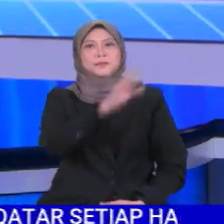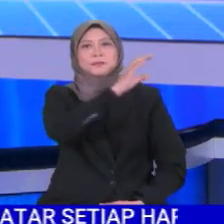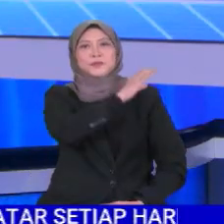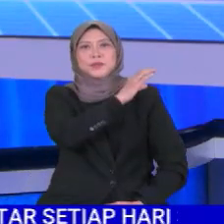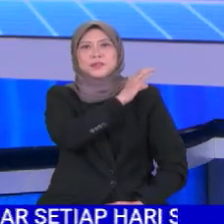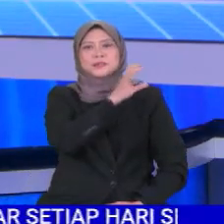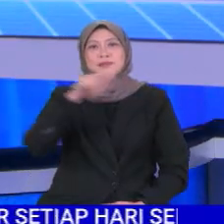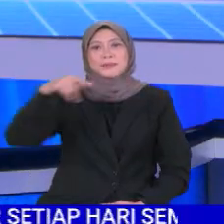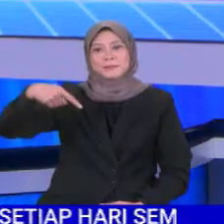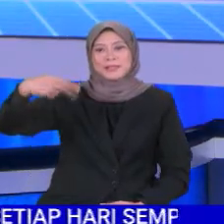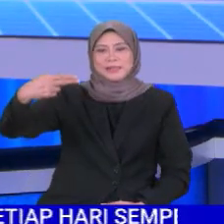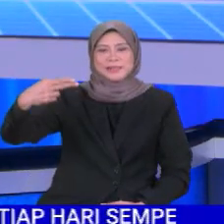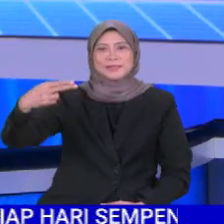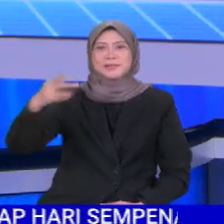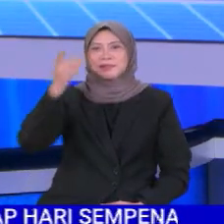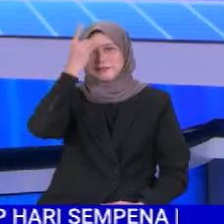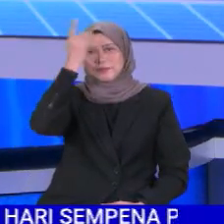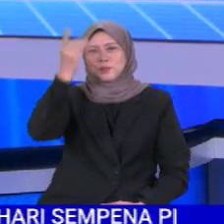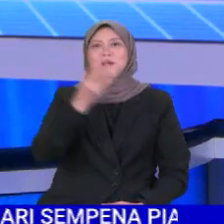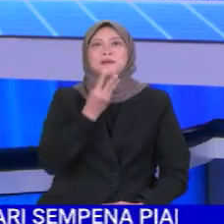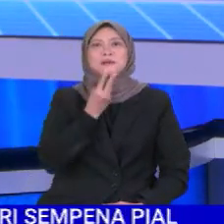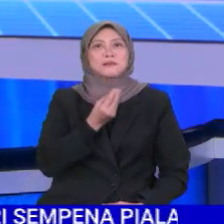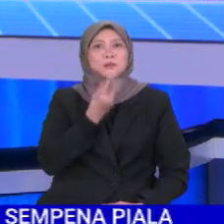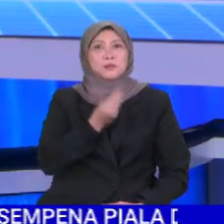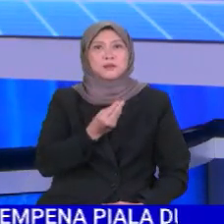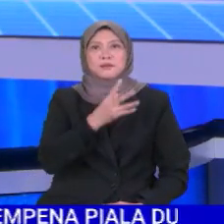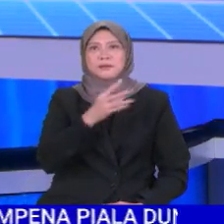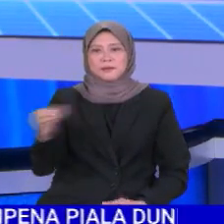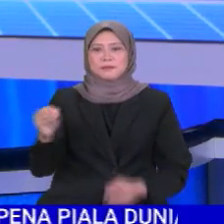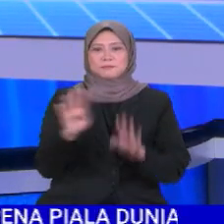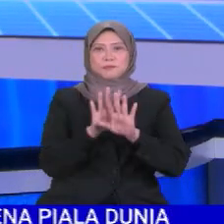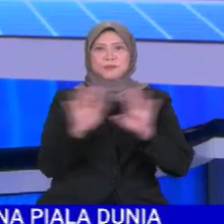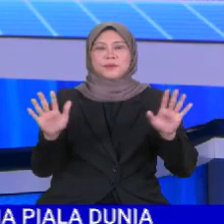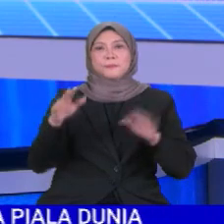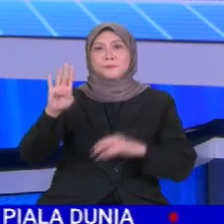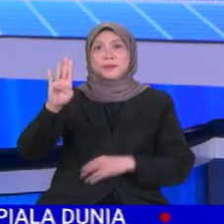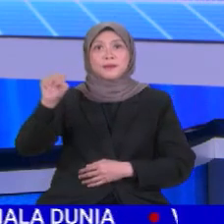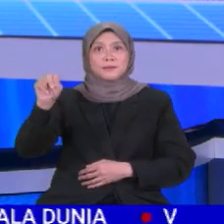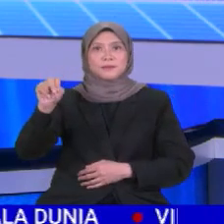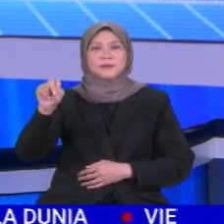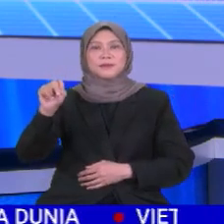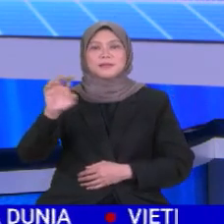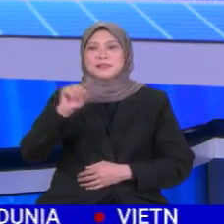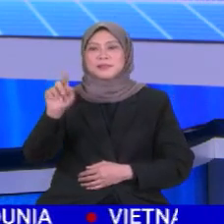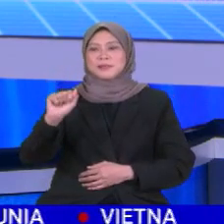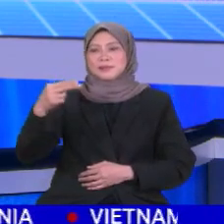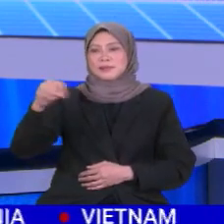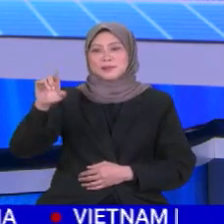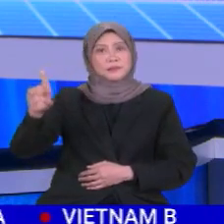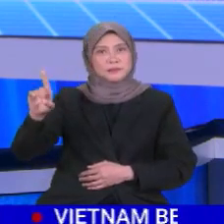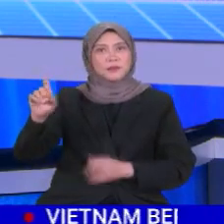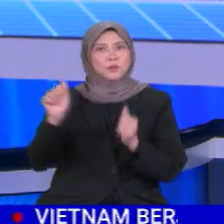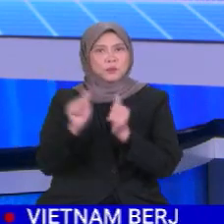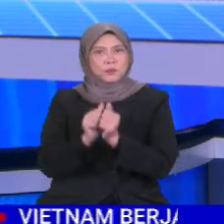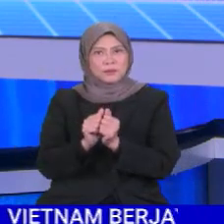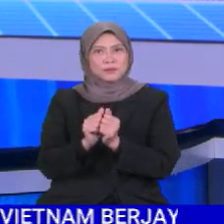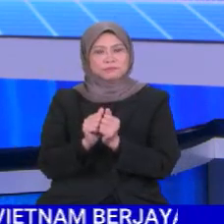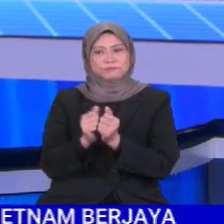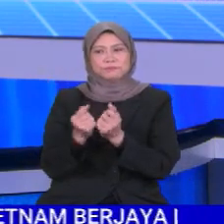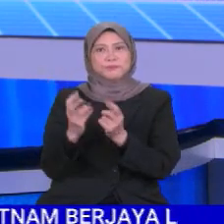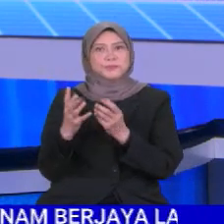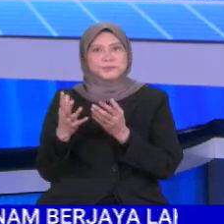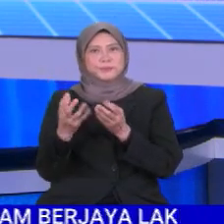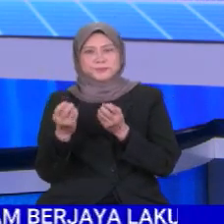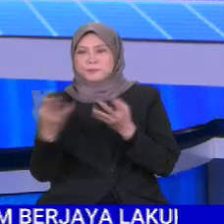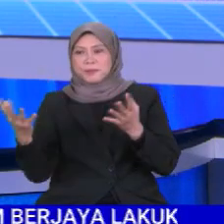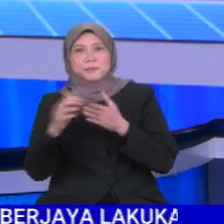Pengerusi Pakatan Harapan Datuk Seri Anwar Ibrahim dan Pengerusi Barisan Nasional Datuk Seri Ahmad Zahid Hamidi bersama-sama beberapa